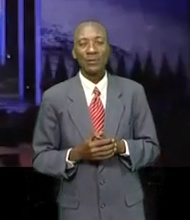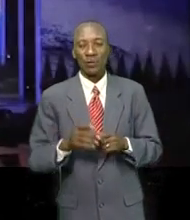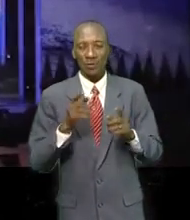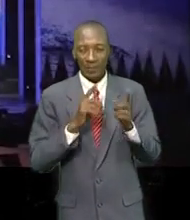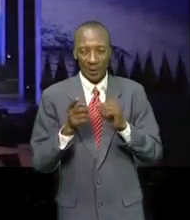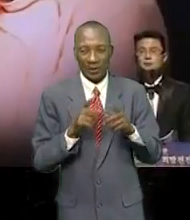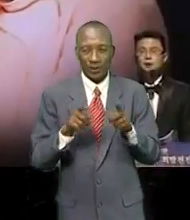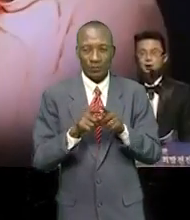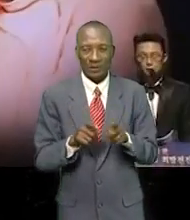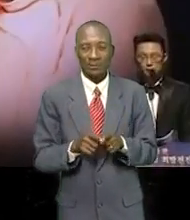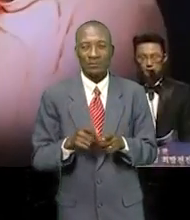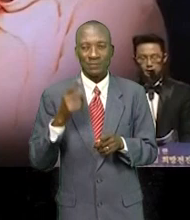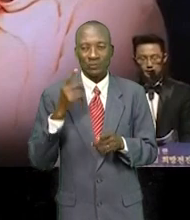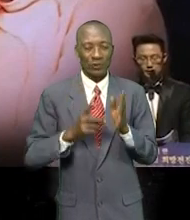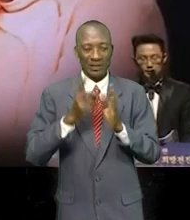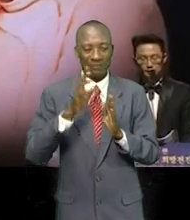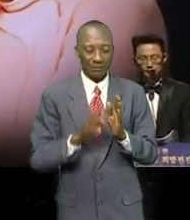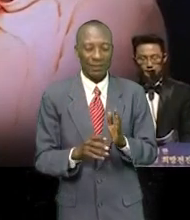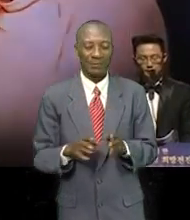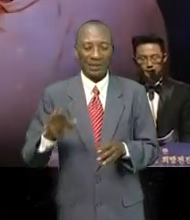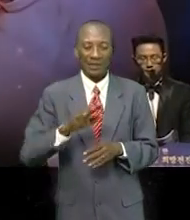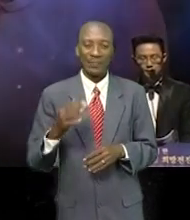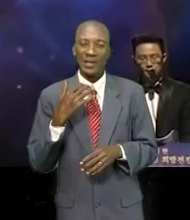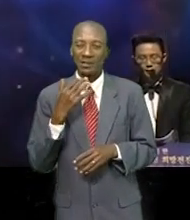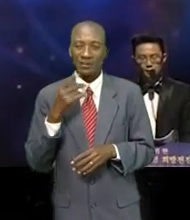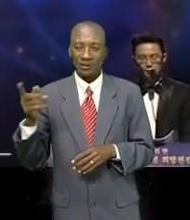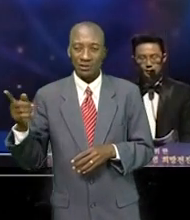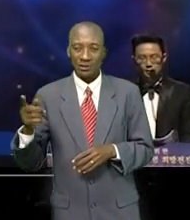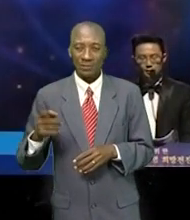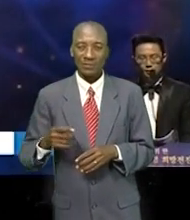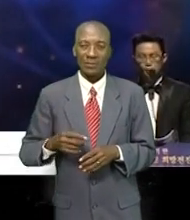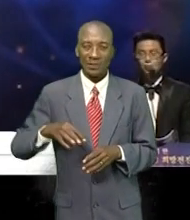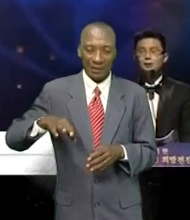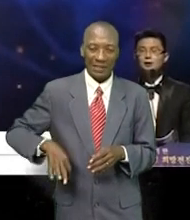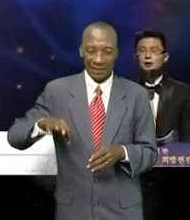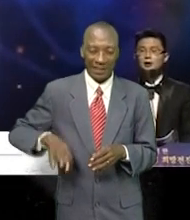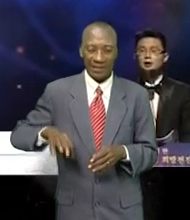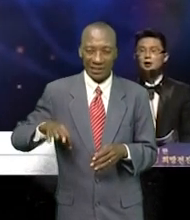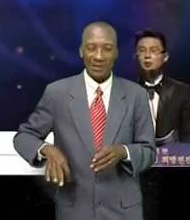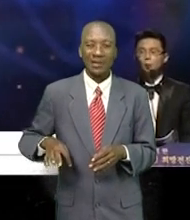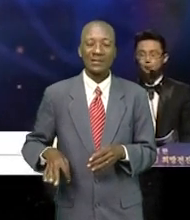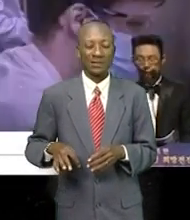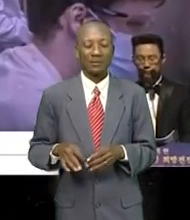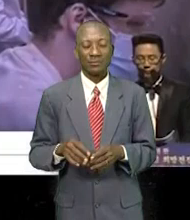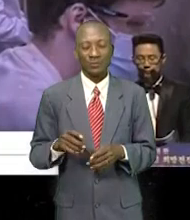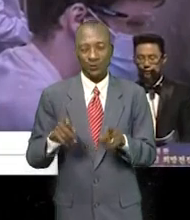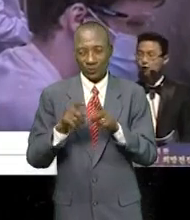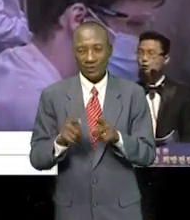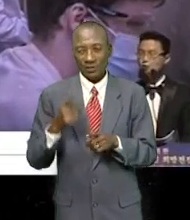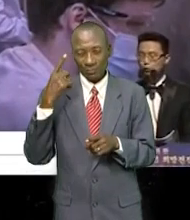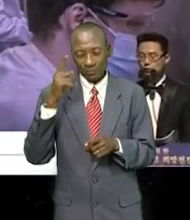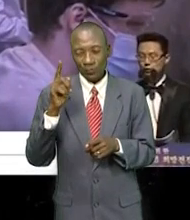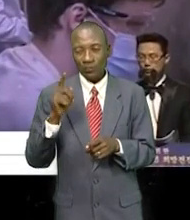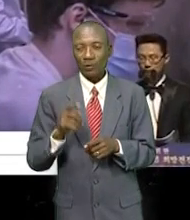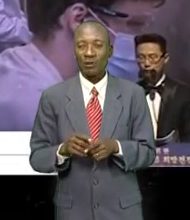AstraZeneca, a fait savoir que les États riches gagneraient à amener les vaccins contre le COVID-19 dans tous les coins du monde,